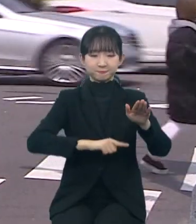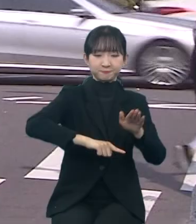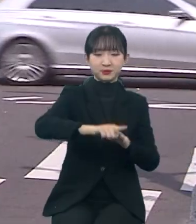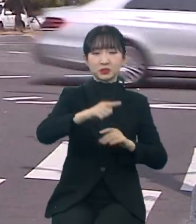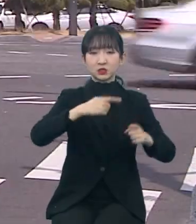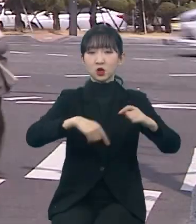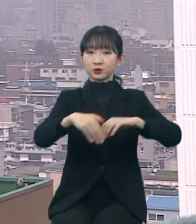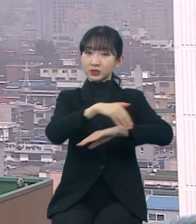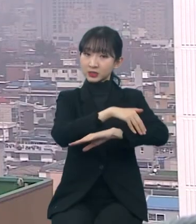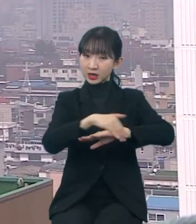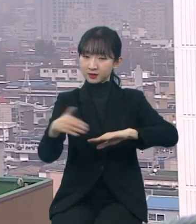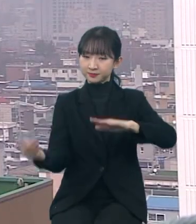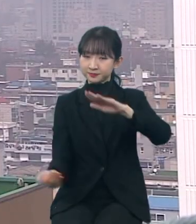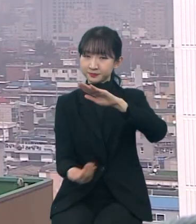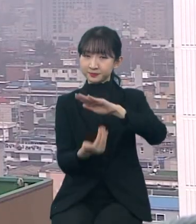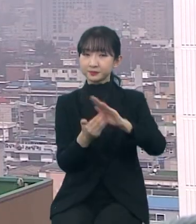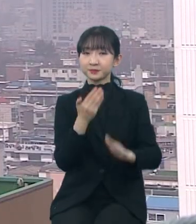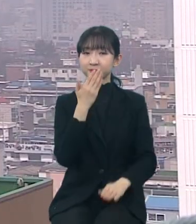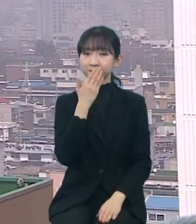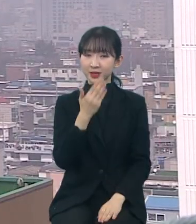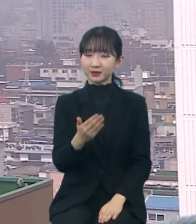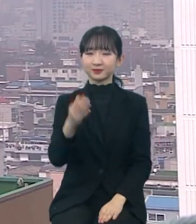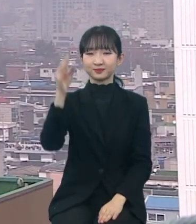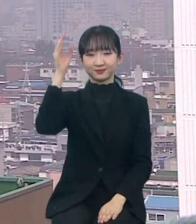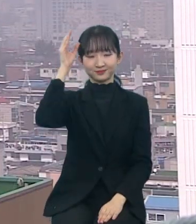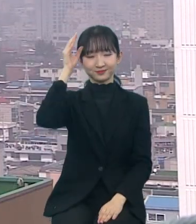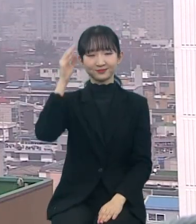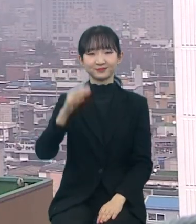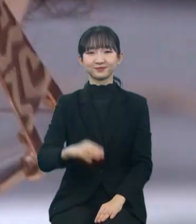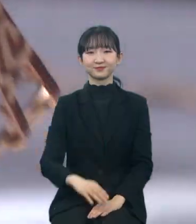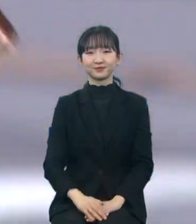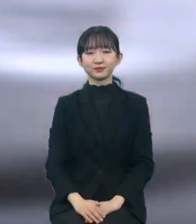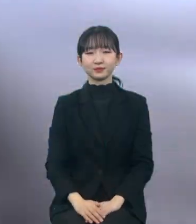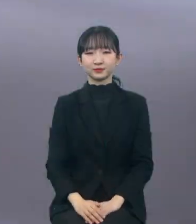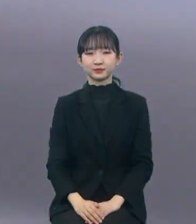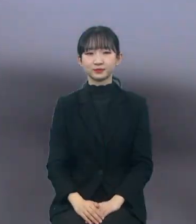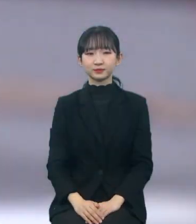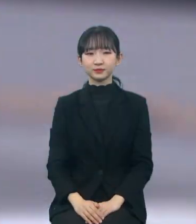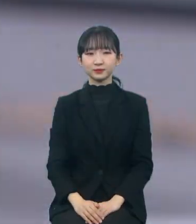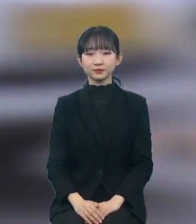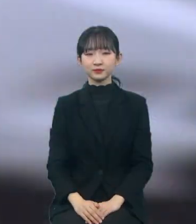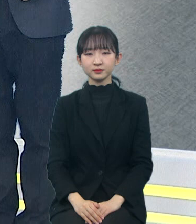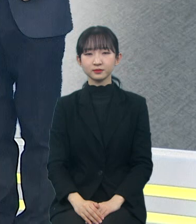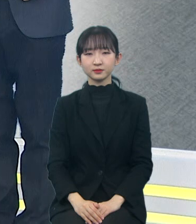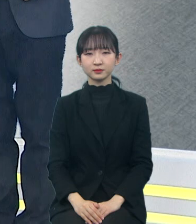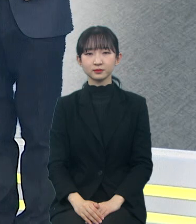목표 달성으로 이어질 수 있을지 주목됩니다. NIB 뉴스 이하영입니다.